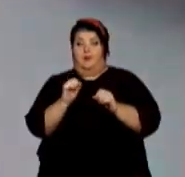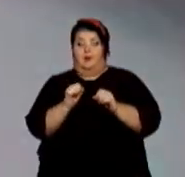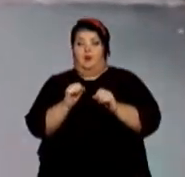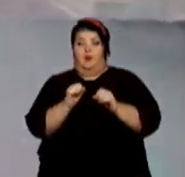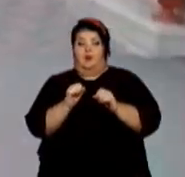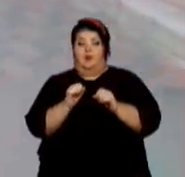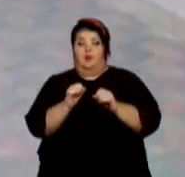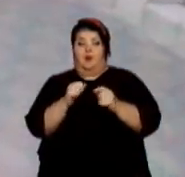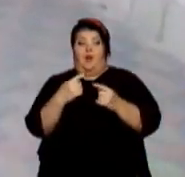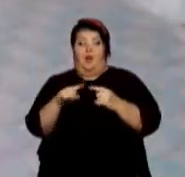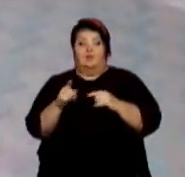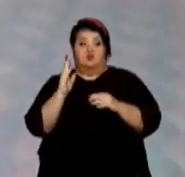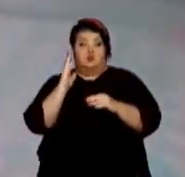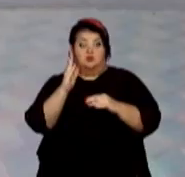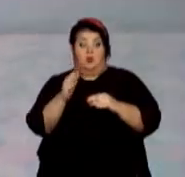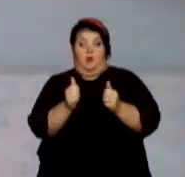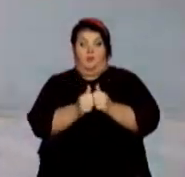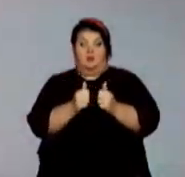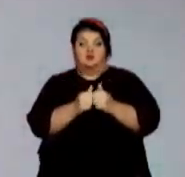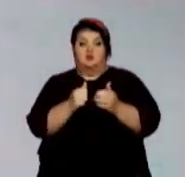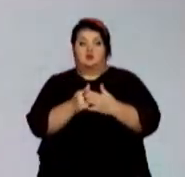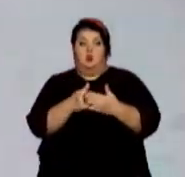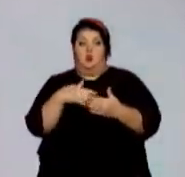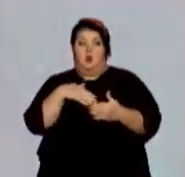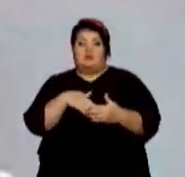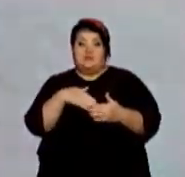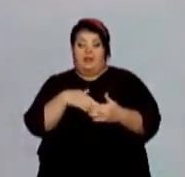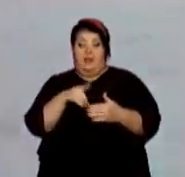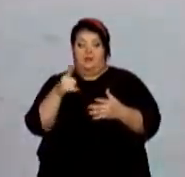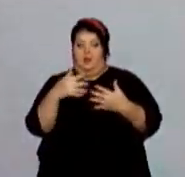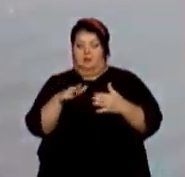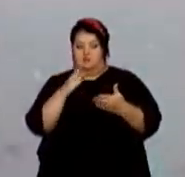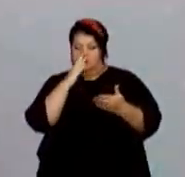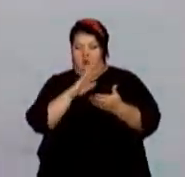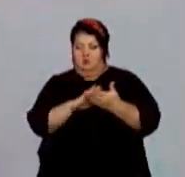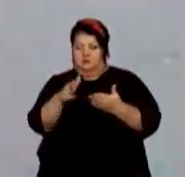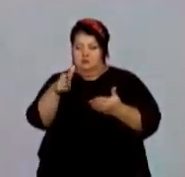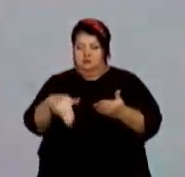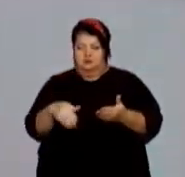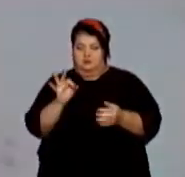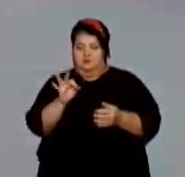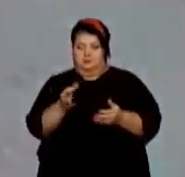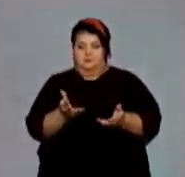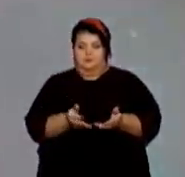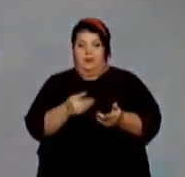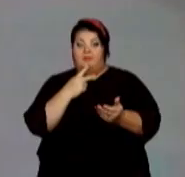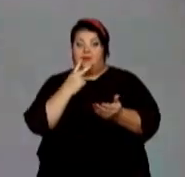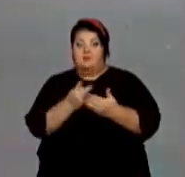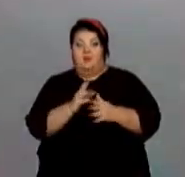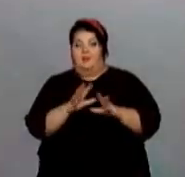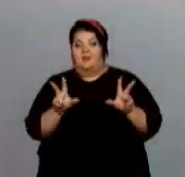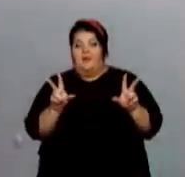от в іншу сторону, ближче до Зигіна, то вона вже майже стерлася. Незважаючи на